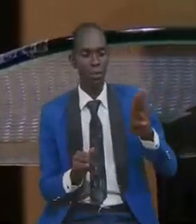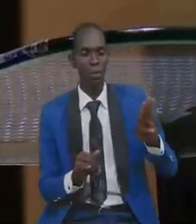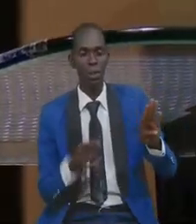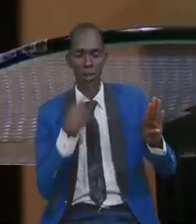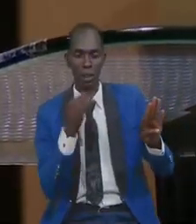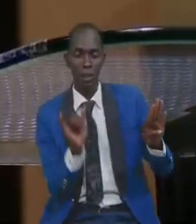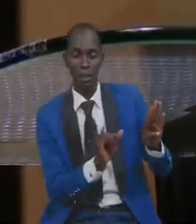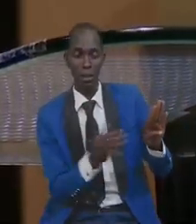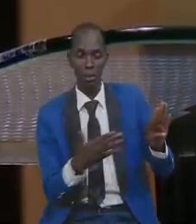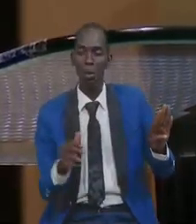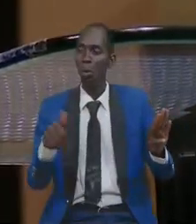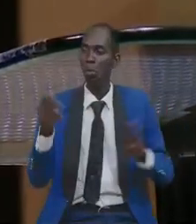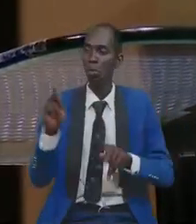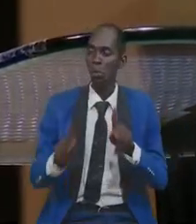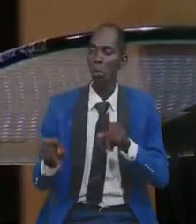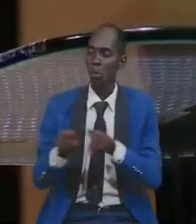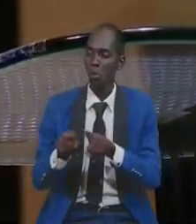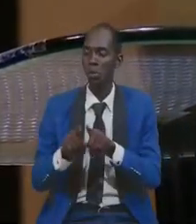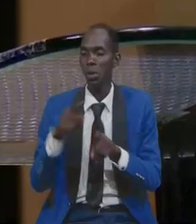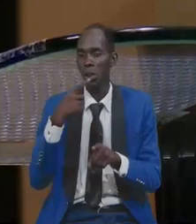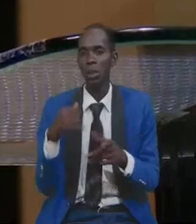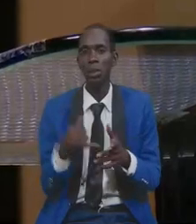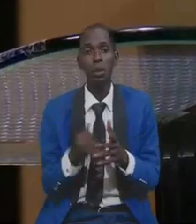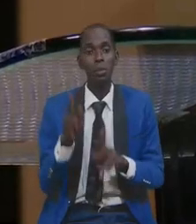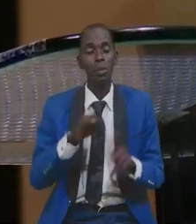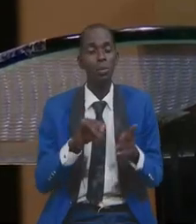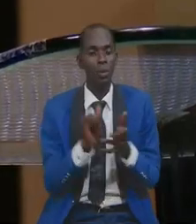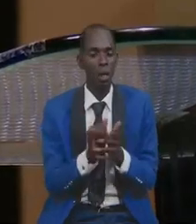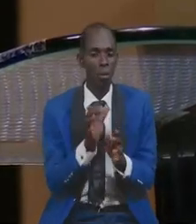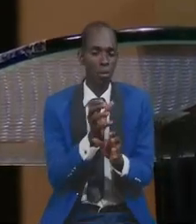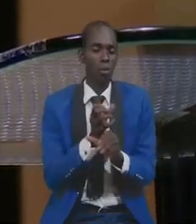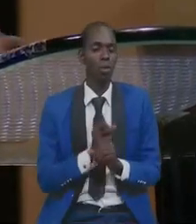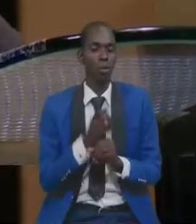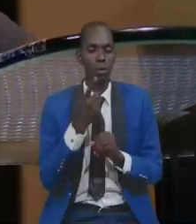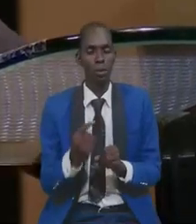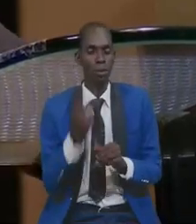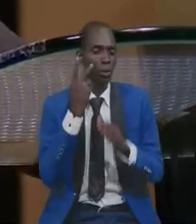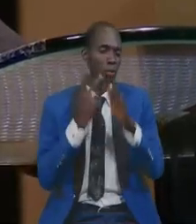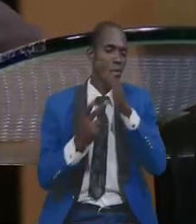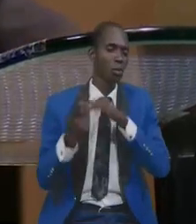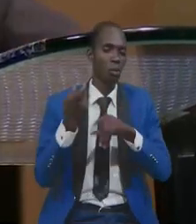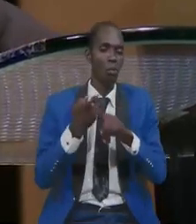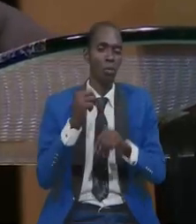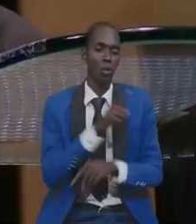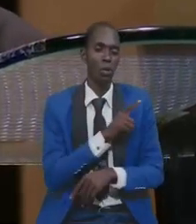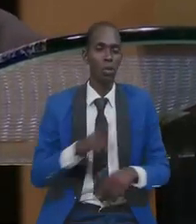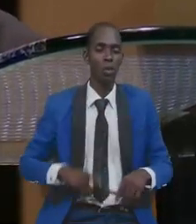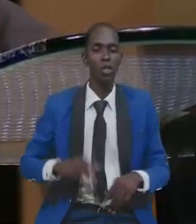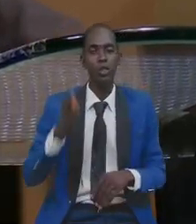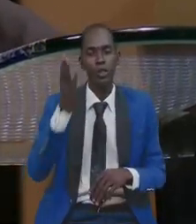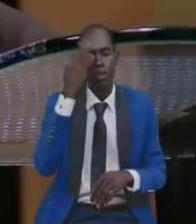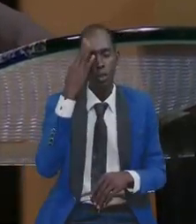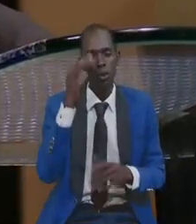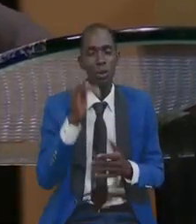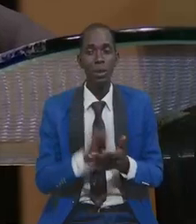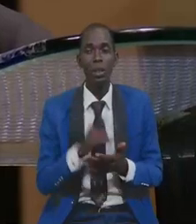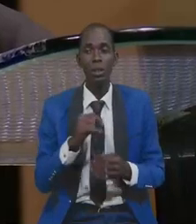autres l'ont dit également. Ceux qui ont eu la révélation du Seigneur, ils sont au courant de ce que le royaume de Dieu